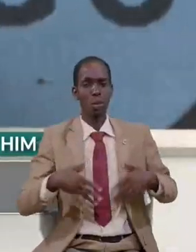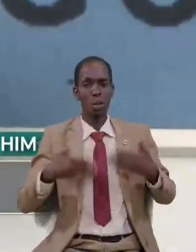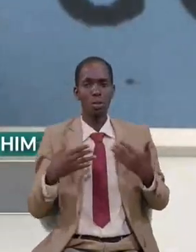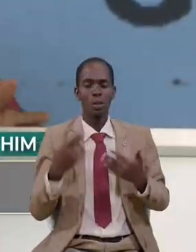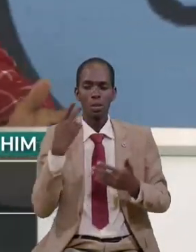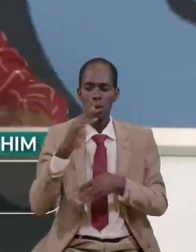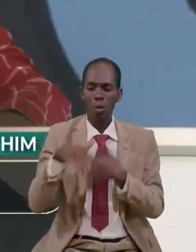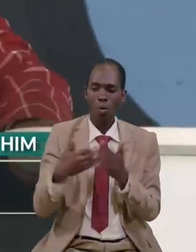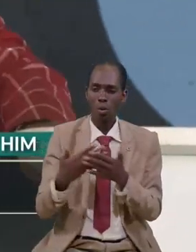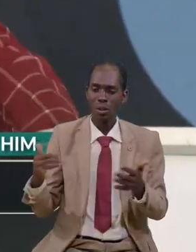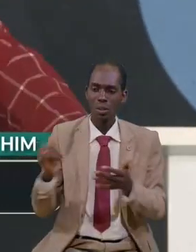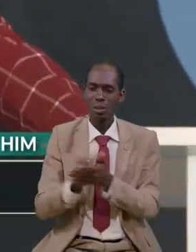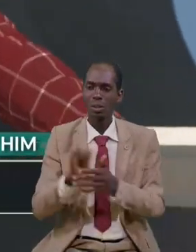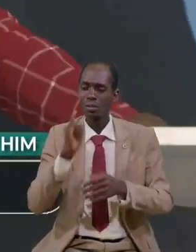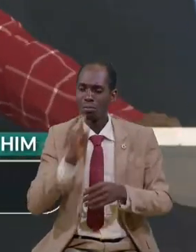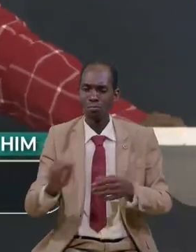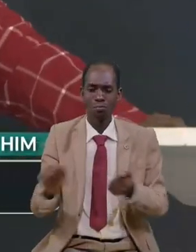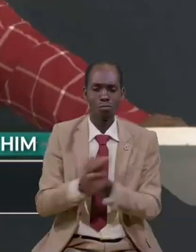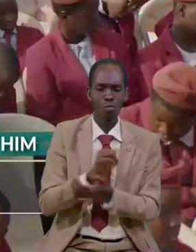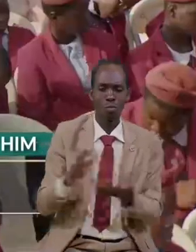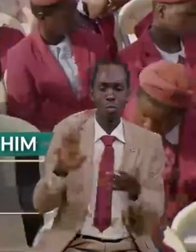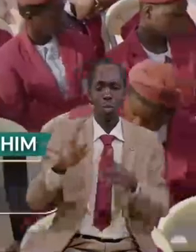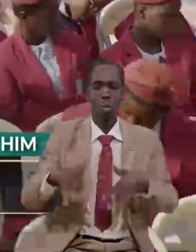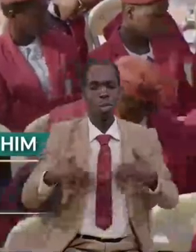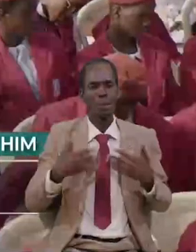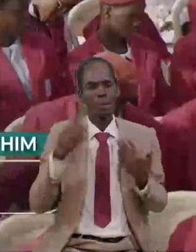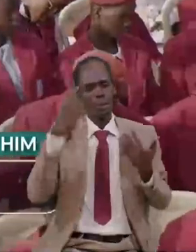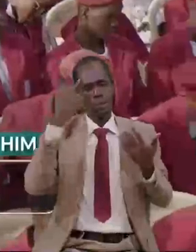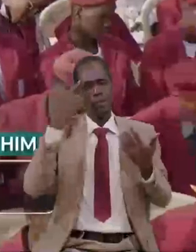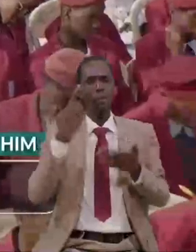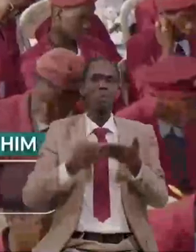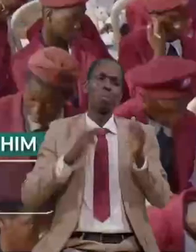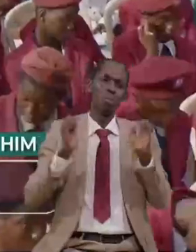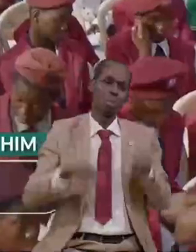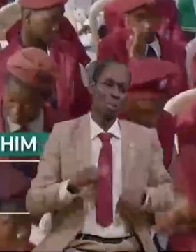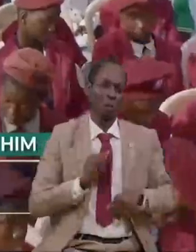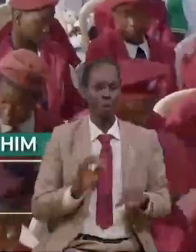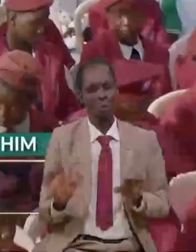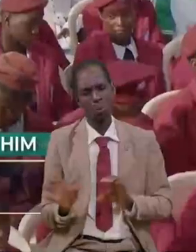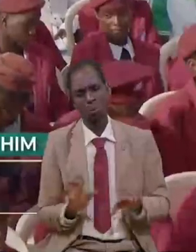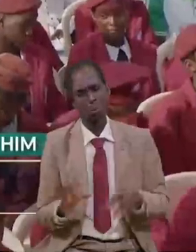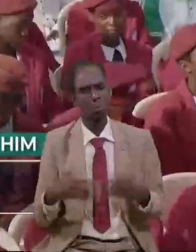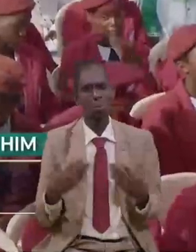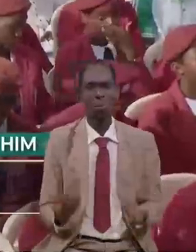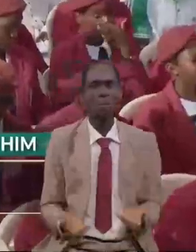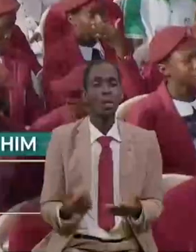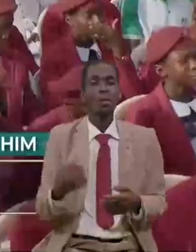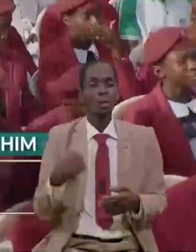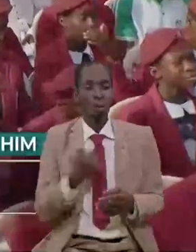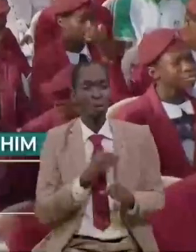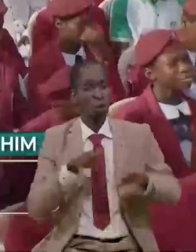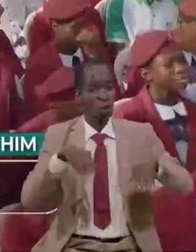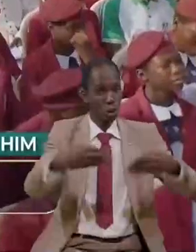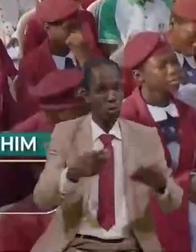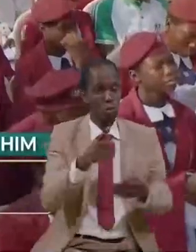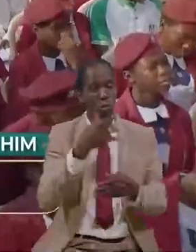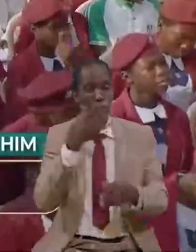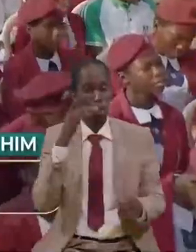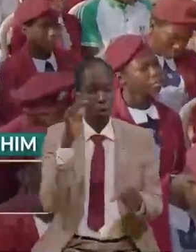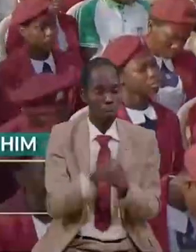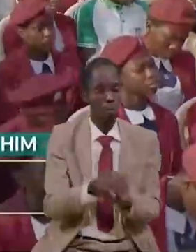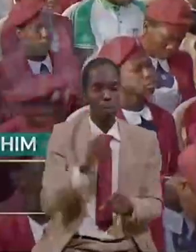qui viennent contre ta vie. Que puis-je faire? On te fait la promesse que toute plante